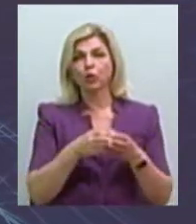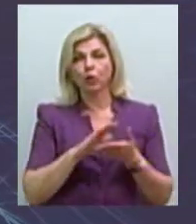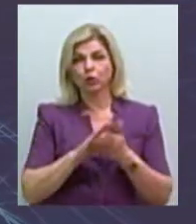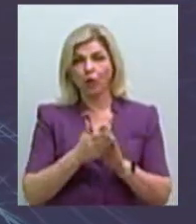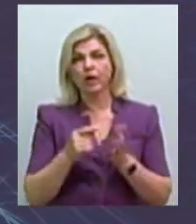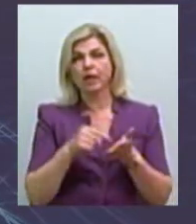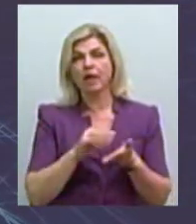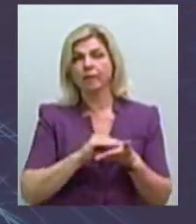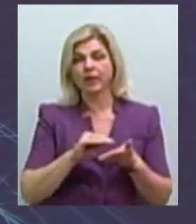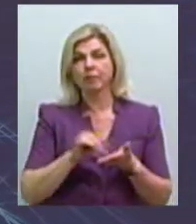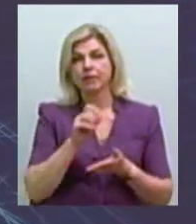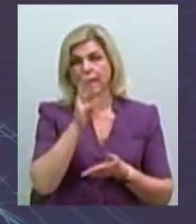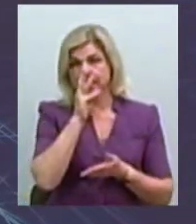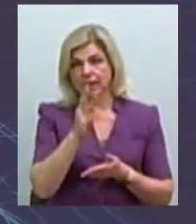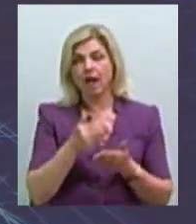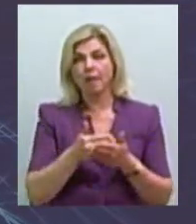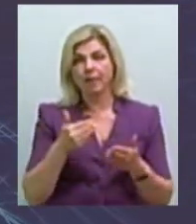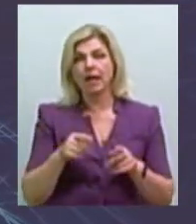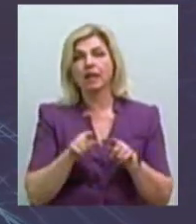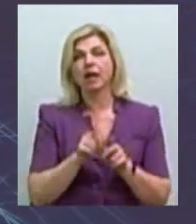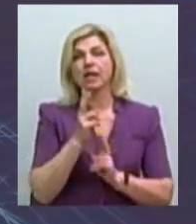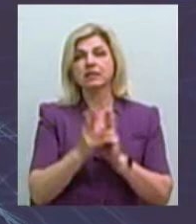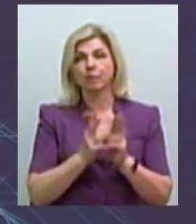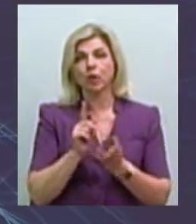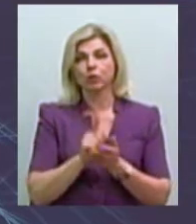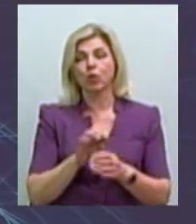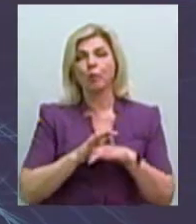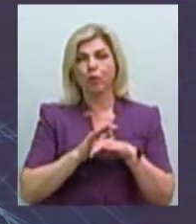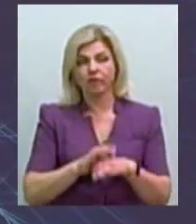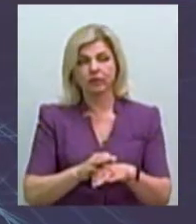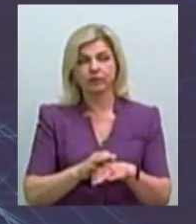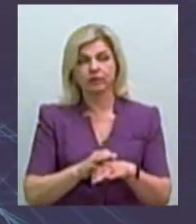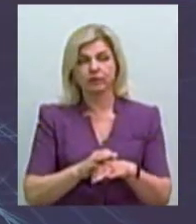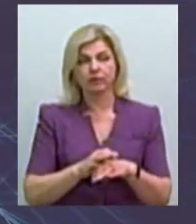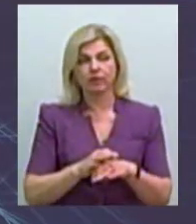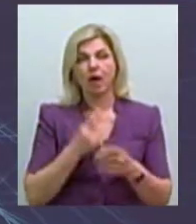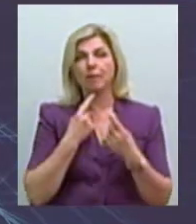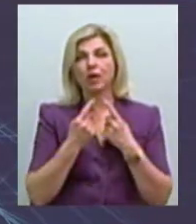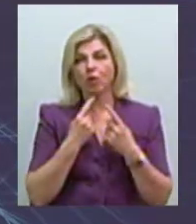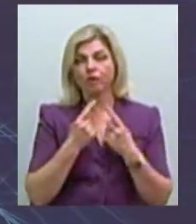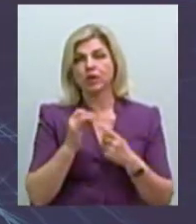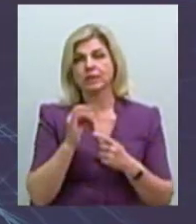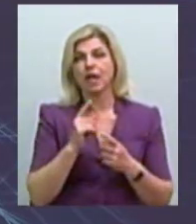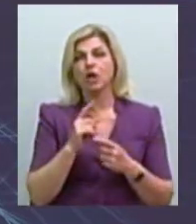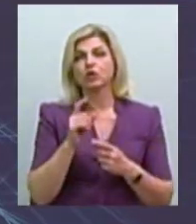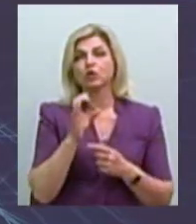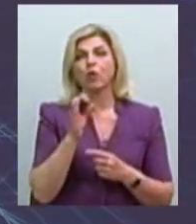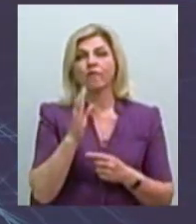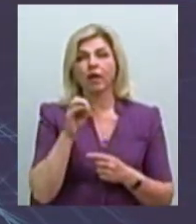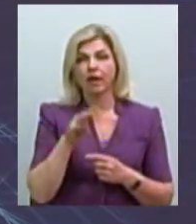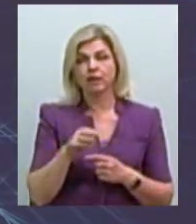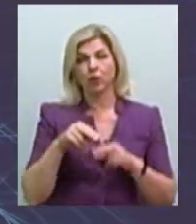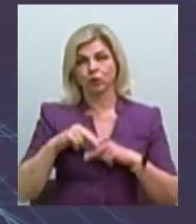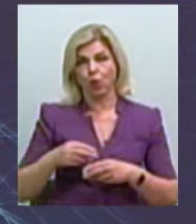що за 3 місяці перед такими якимись змінами мають бути проведені переговори із радою трудового колективу. Тобто